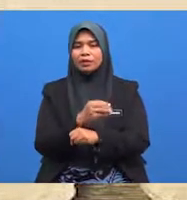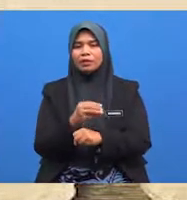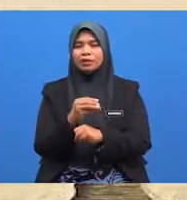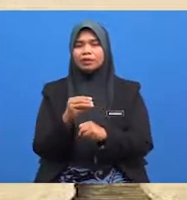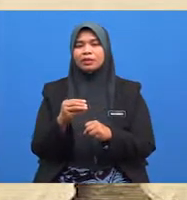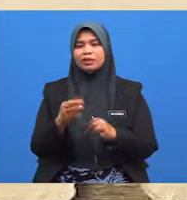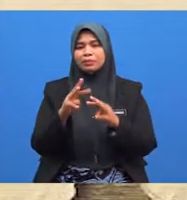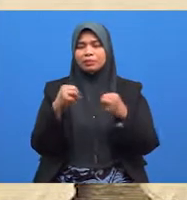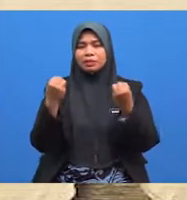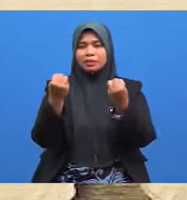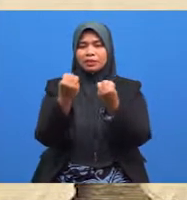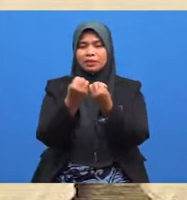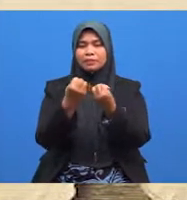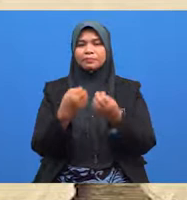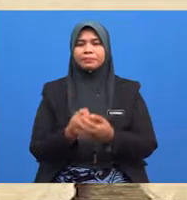masyarakatnya.